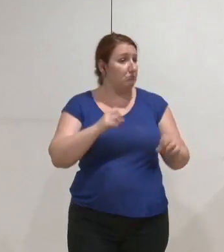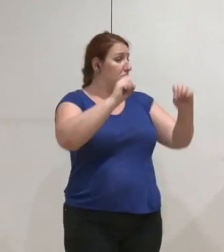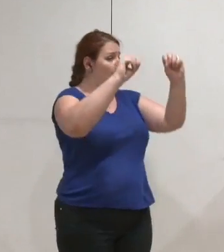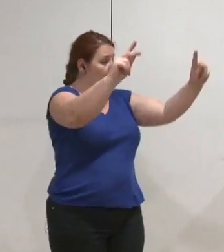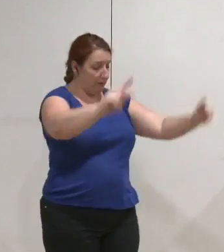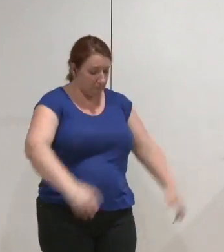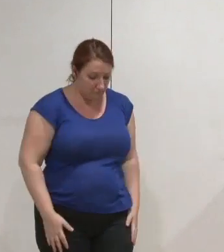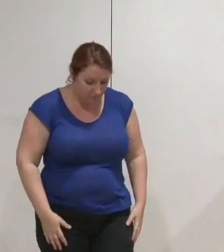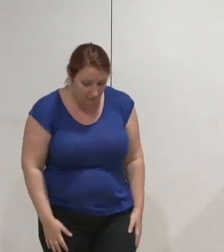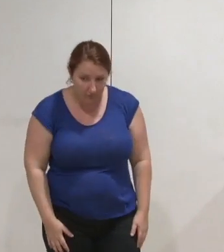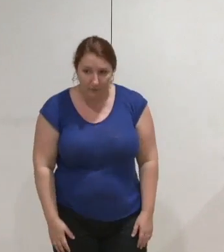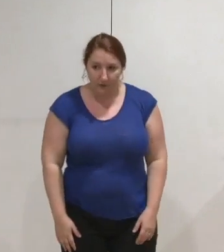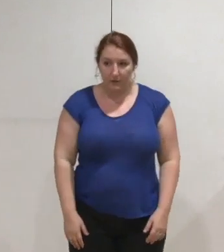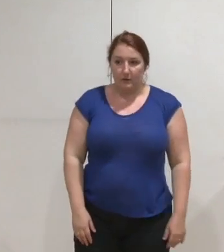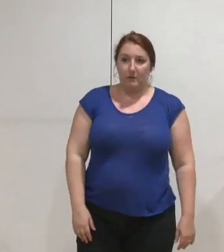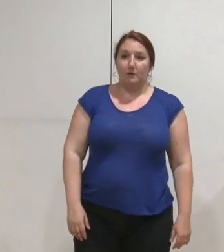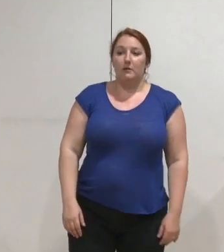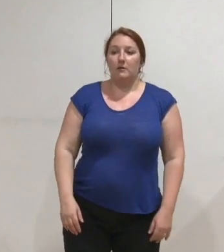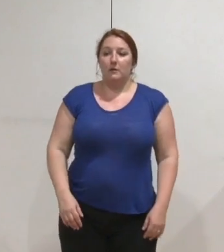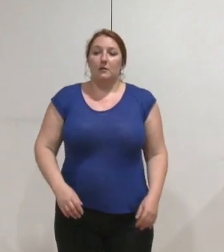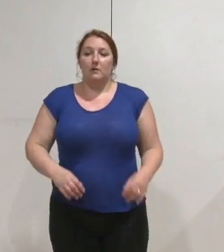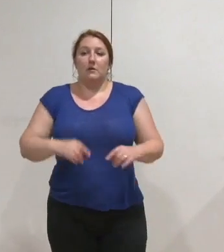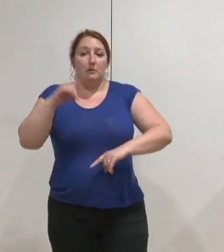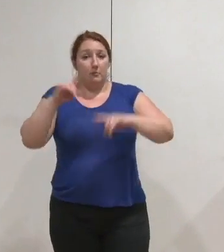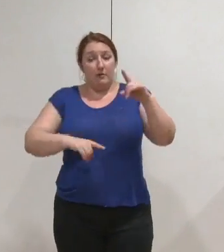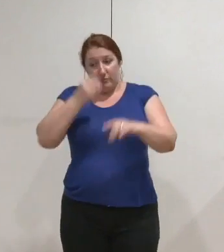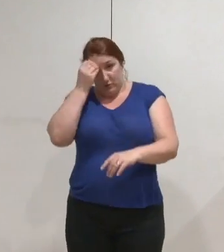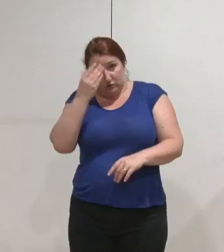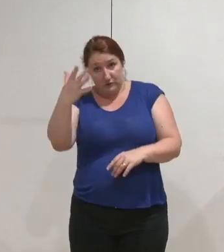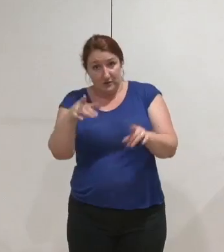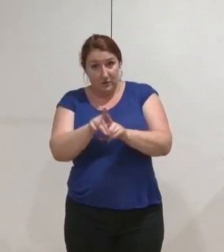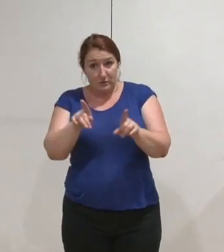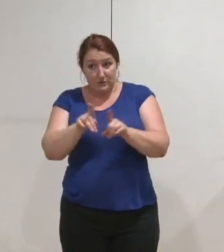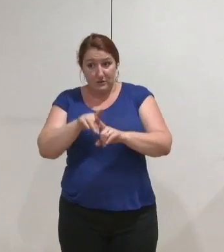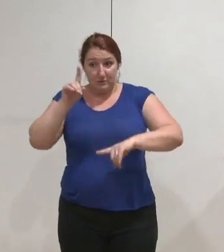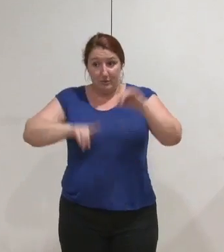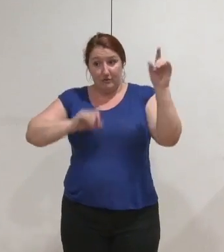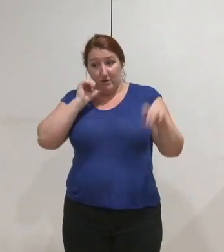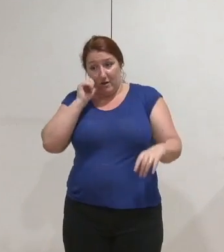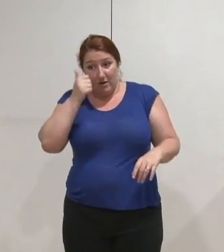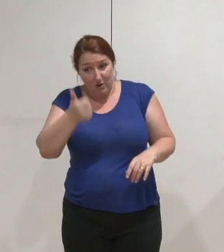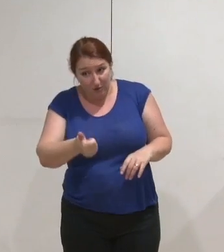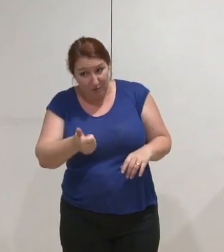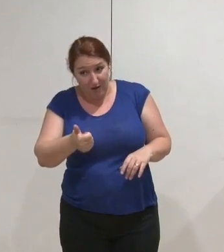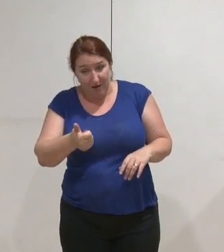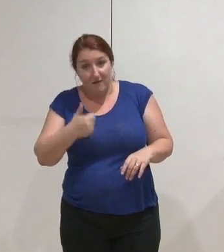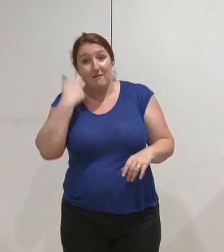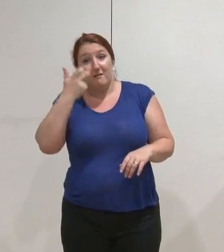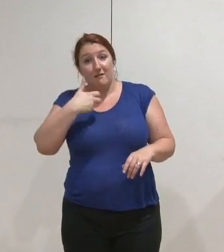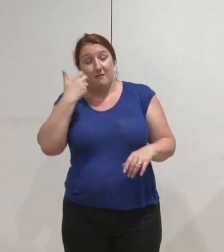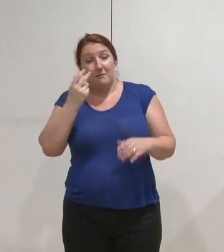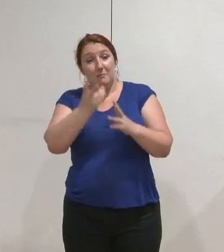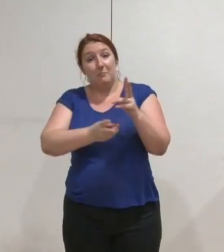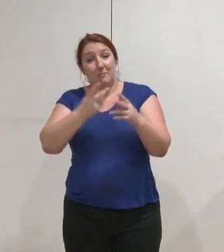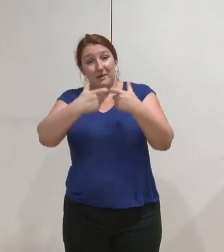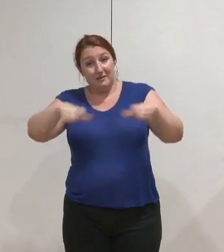bon parfois je vous signale aussi qu'il est moins cher d'attendre le lendemain pour que que le billet de train est moins